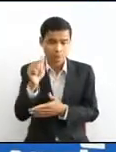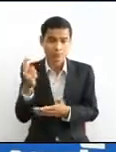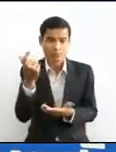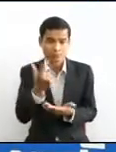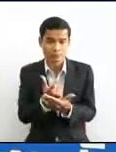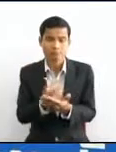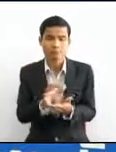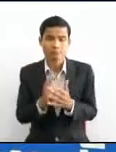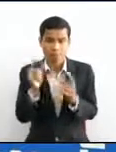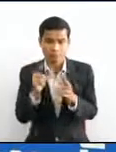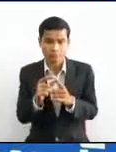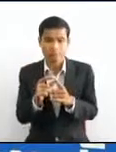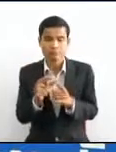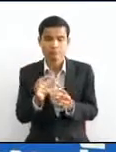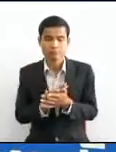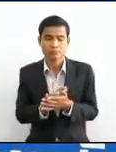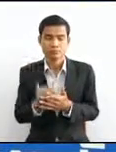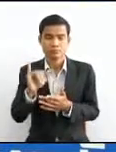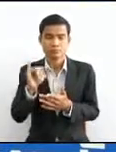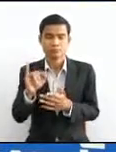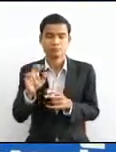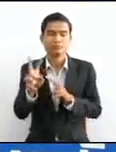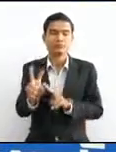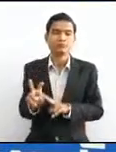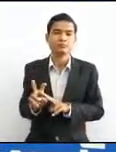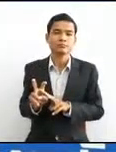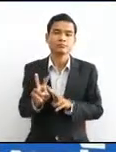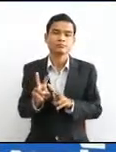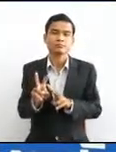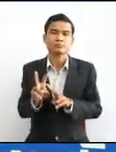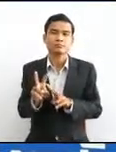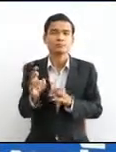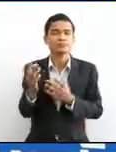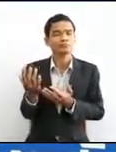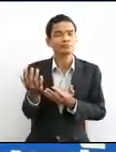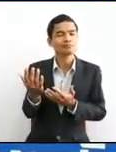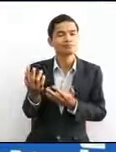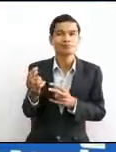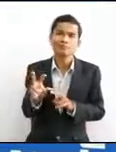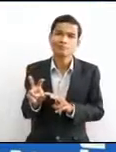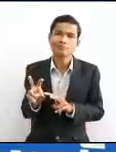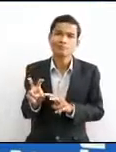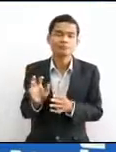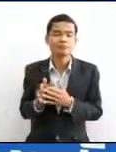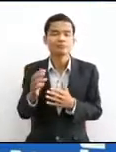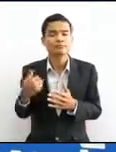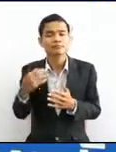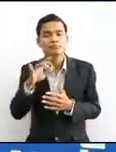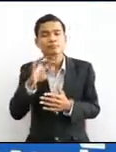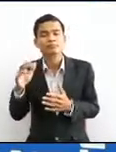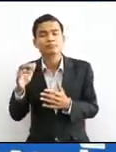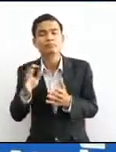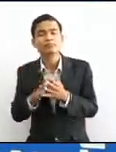biệt ai ong chà ai ong mình là xó nên sẽ với khá